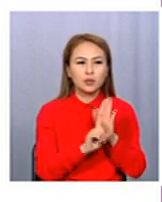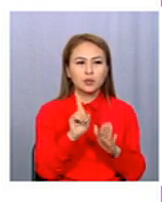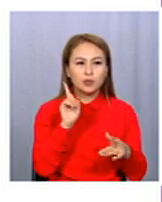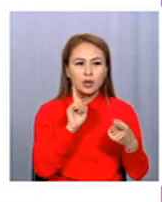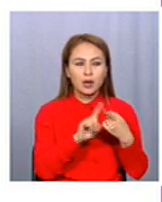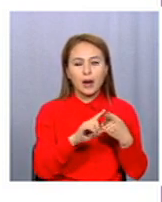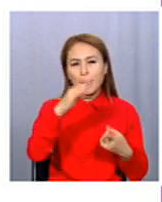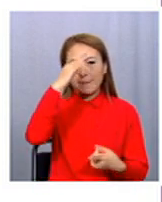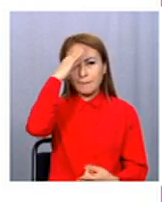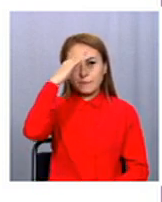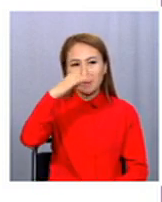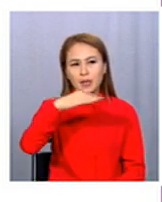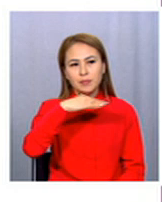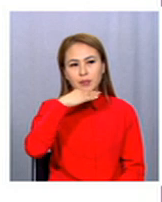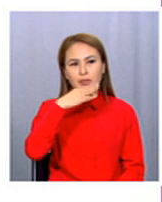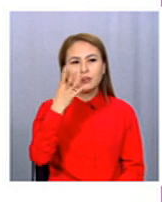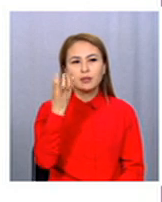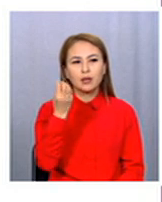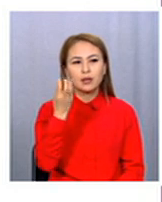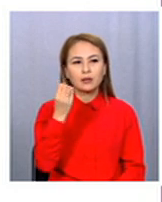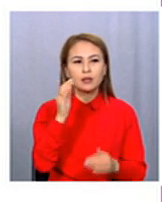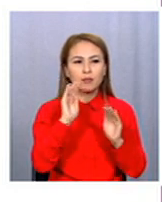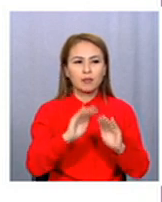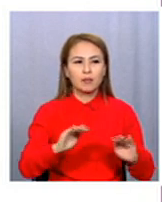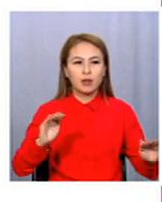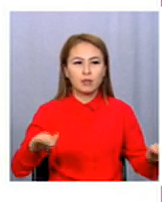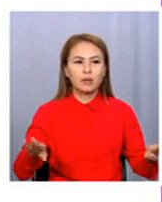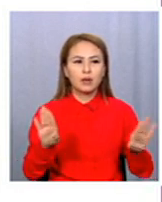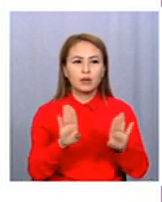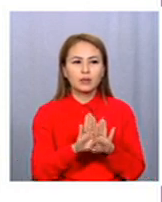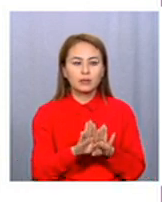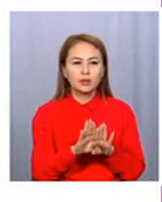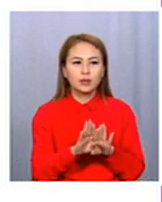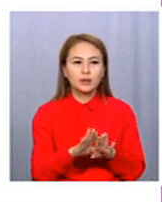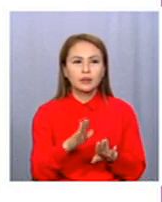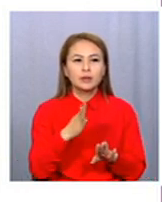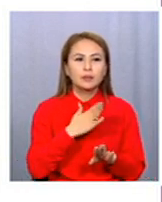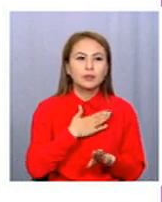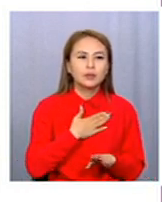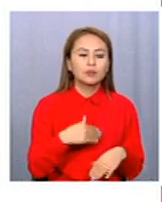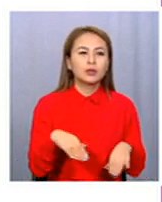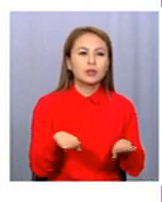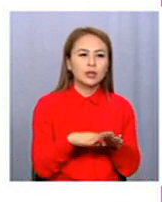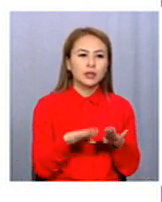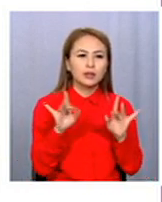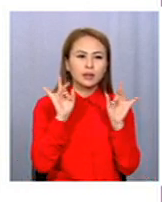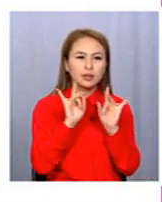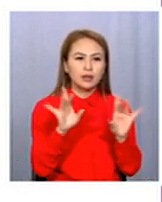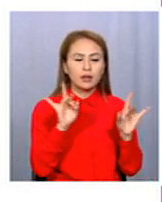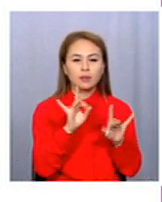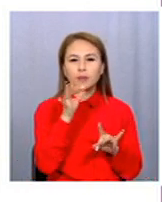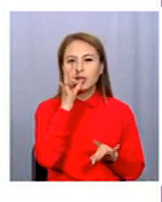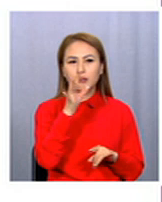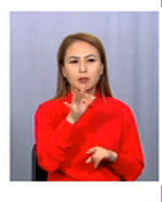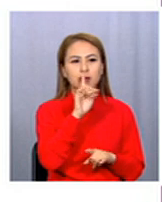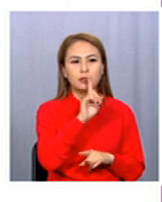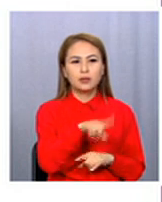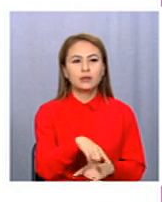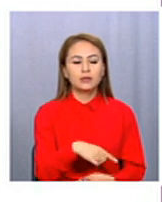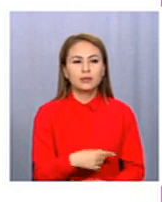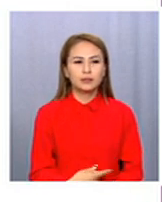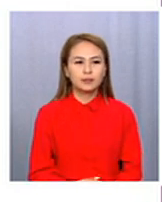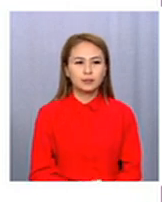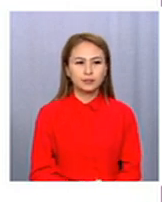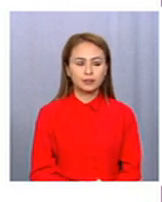байланысуы. Папа, тағы да, балабақшада бізге мұндай ертегілер айтпайды,